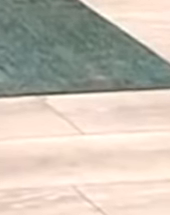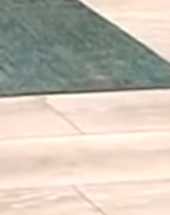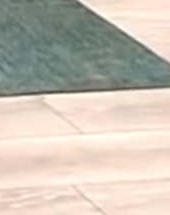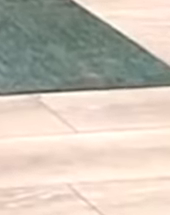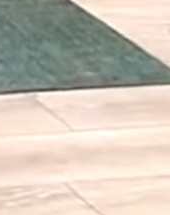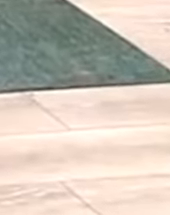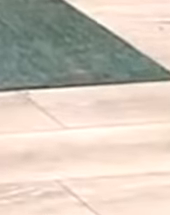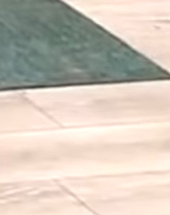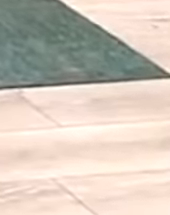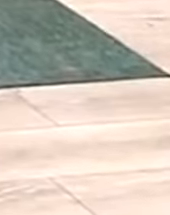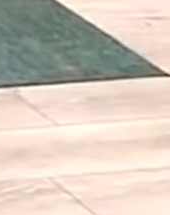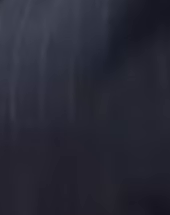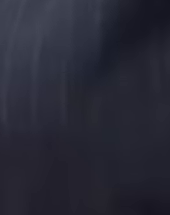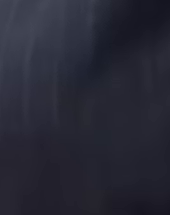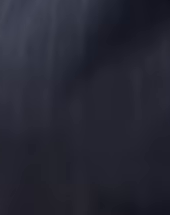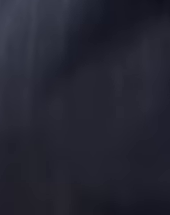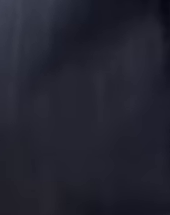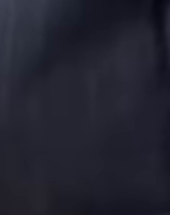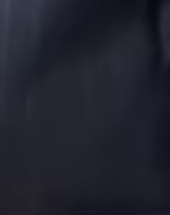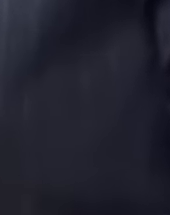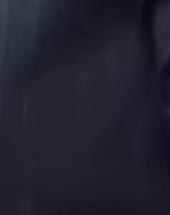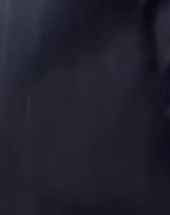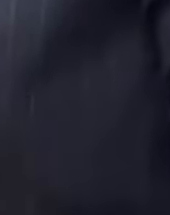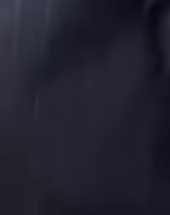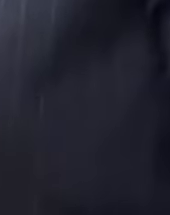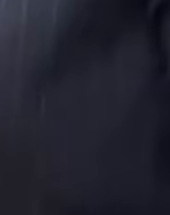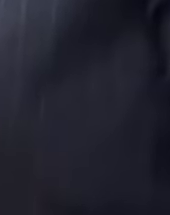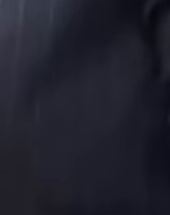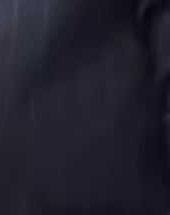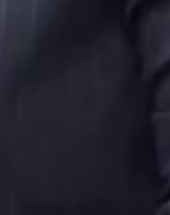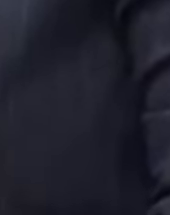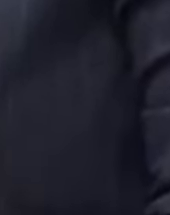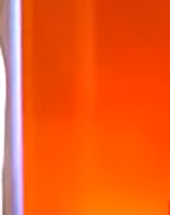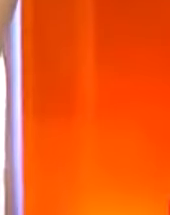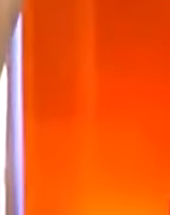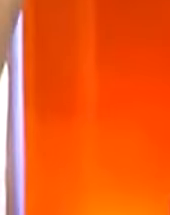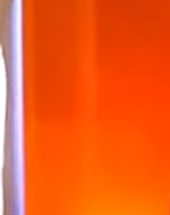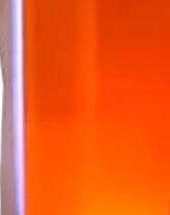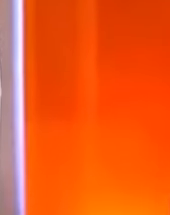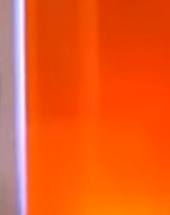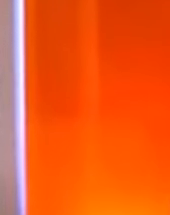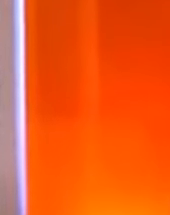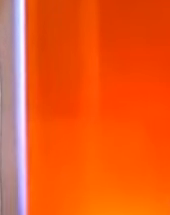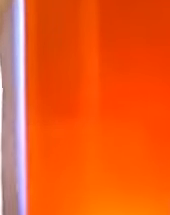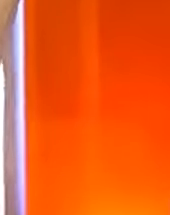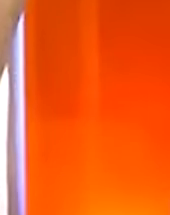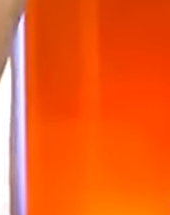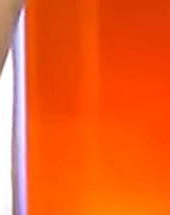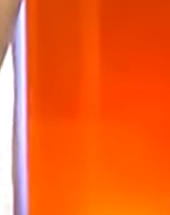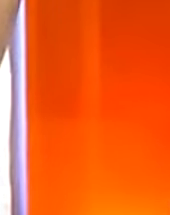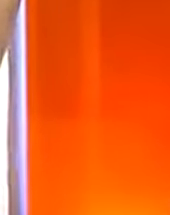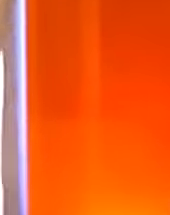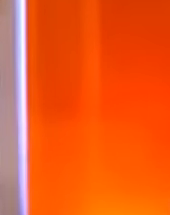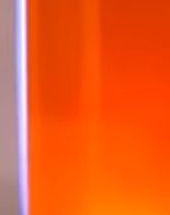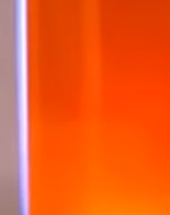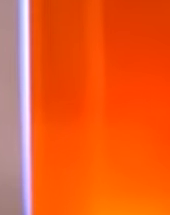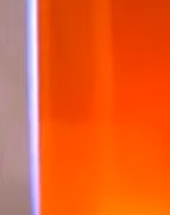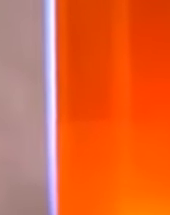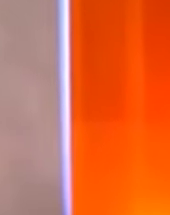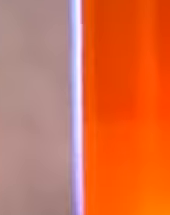ya. Heyecanlandım. Ne? Biraz... Bir haberin var. Bilmiyorum. Ya benim cebimde Fadila bana emanet edildi